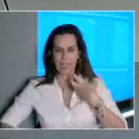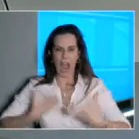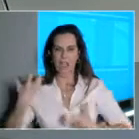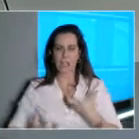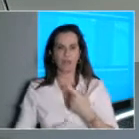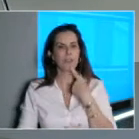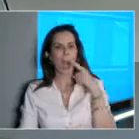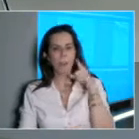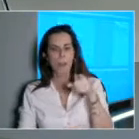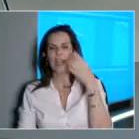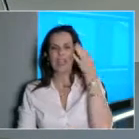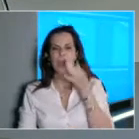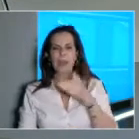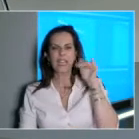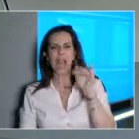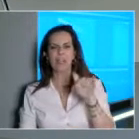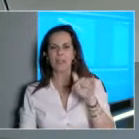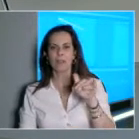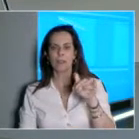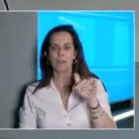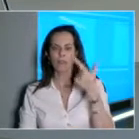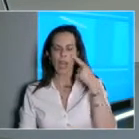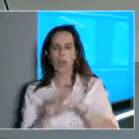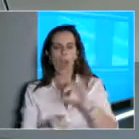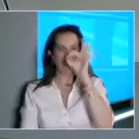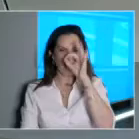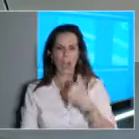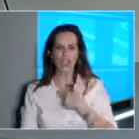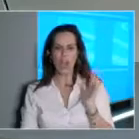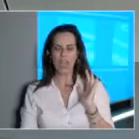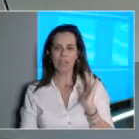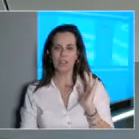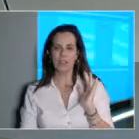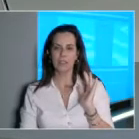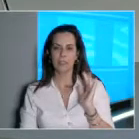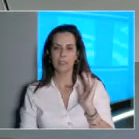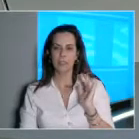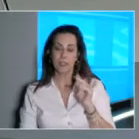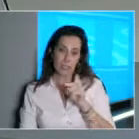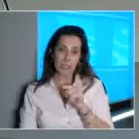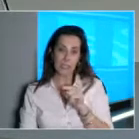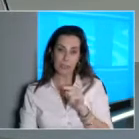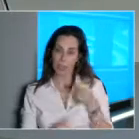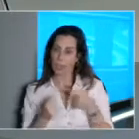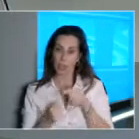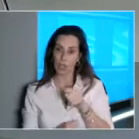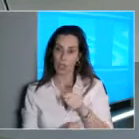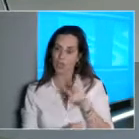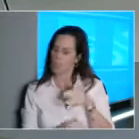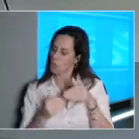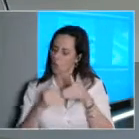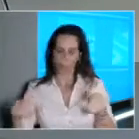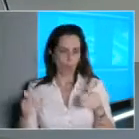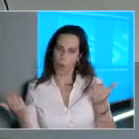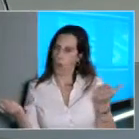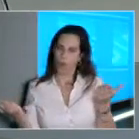על השוטר, והיא קראה לו תימני קטן, שנראה כמו התחת שלי, זה ציטוט שלה, לא שלי, אבל כנראה שבעניין הזה יש גבול גם